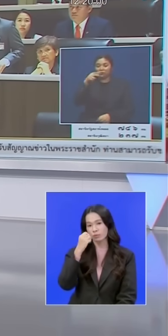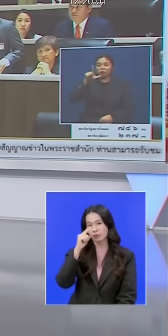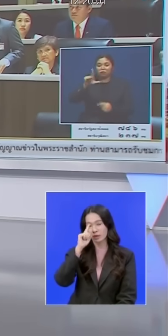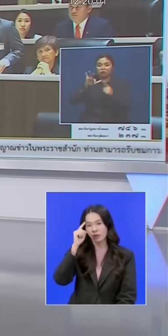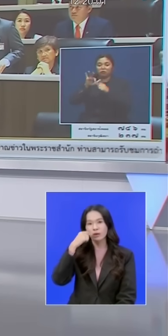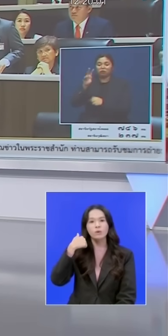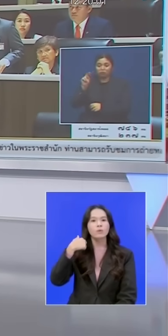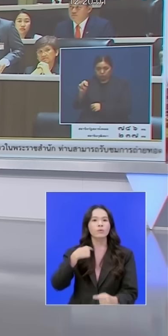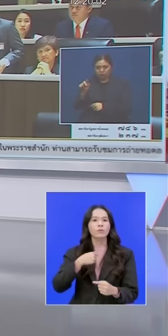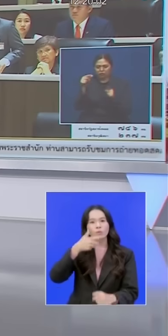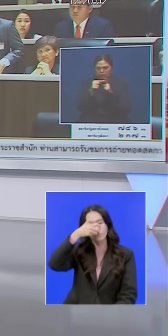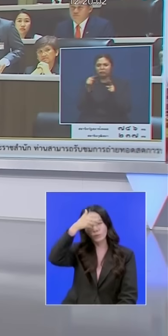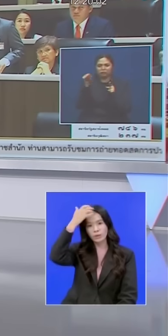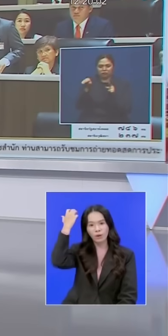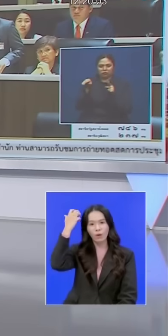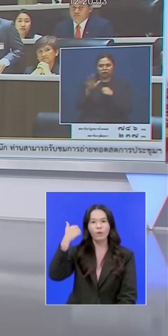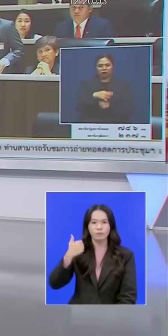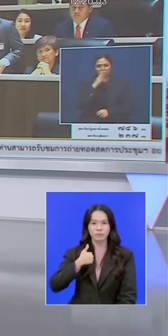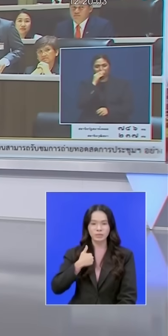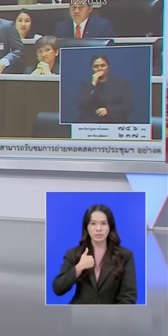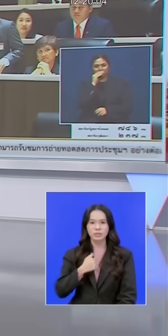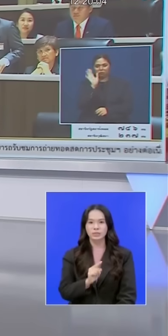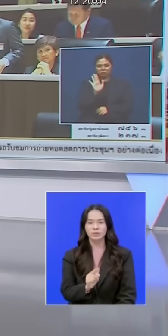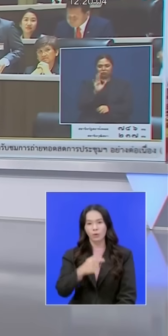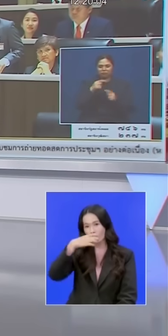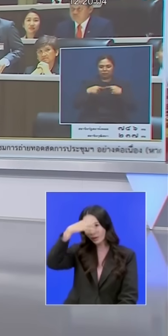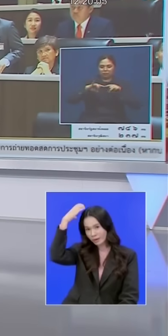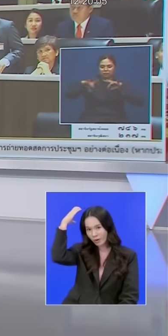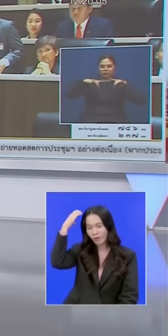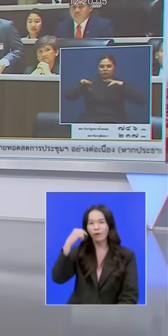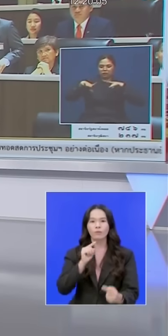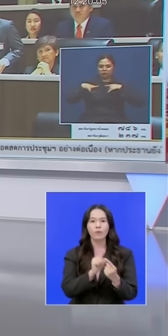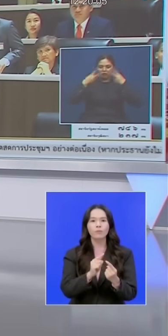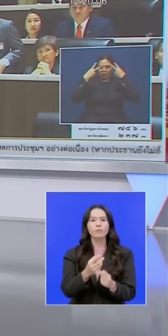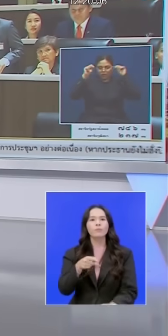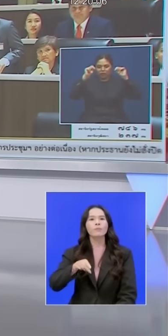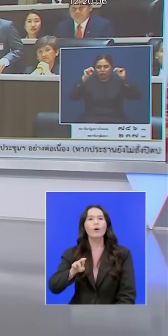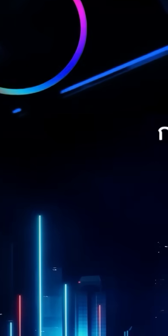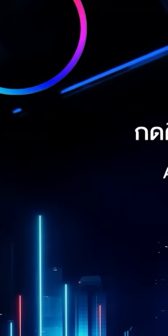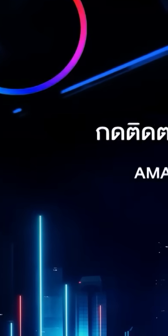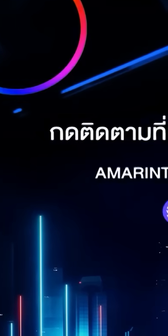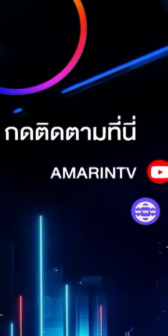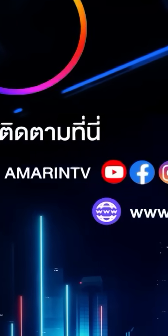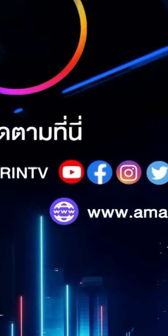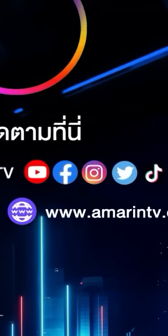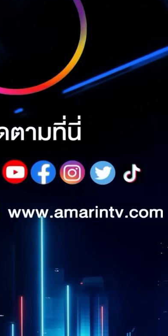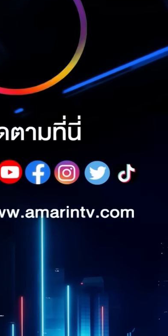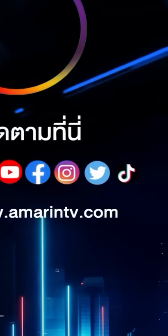ชร ช่วงที่มันจะวุ่นๆเนี่ยมันจะมาวุ่นช่วงของคุณพรเพชรทุกครั้งเลย พอดีเลยนะฮะ